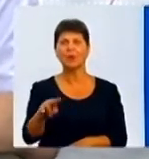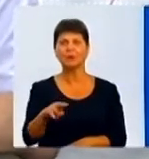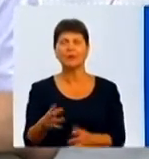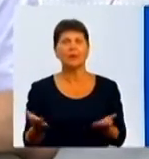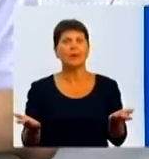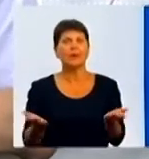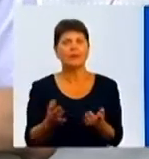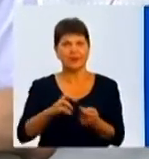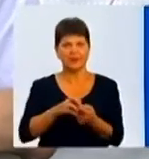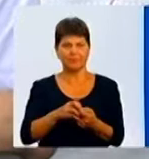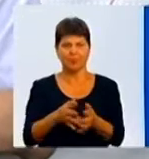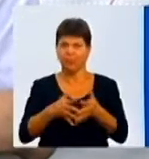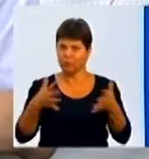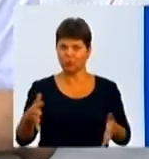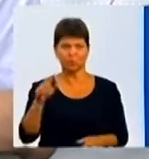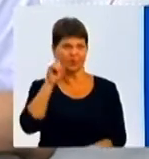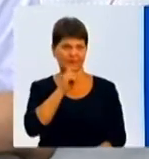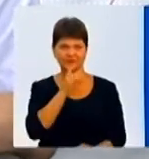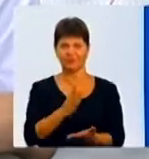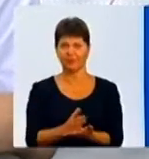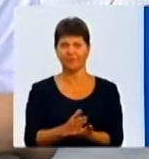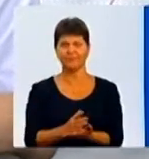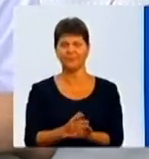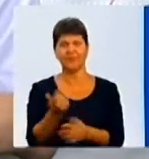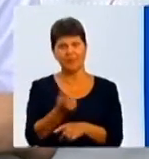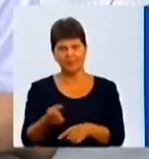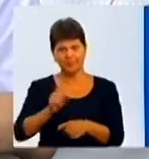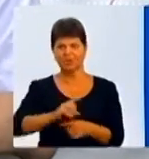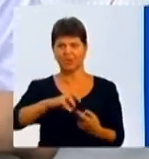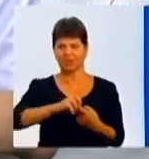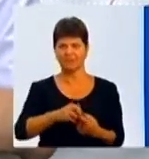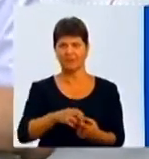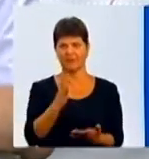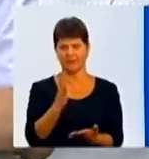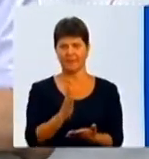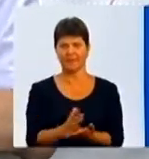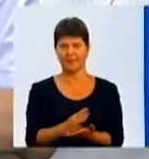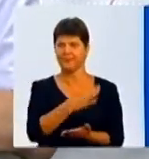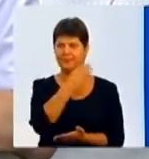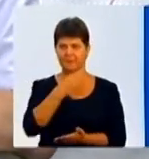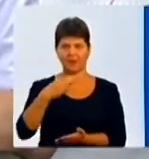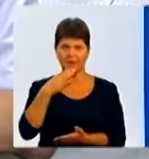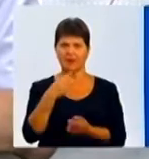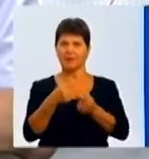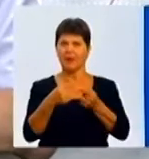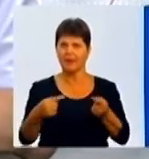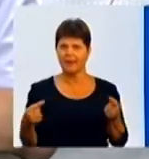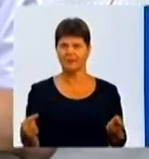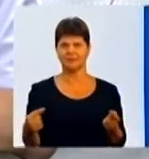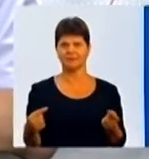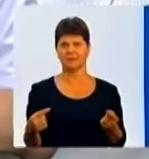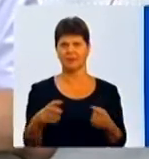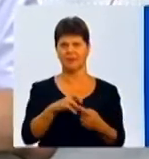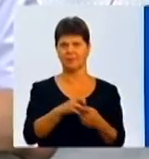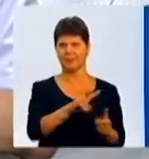погода. Гриби на Вінниччині є? Ну, здебільшого в нас, в принципі, є багато різноманітних